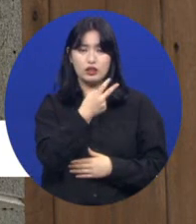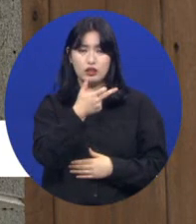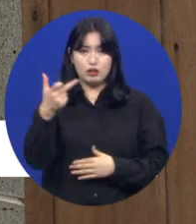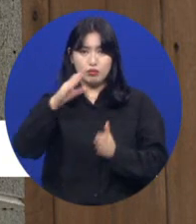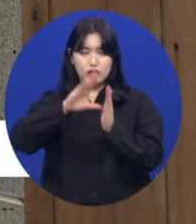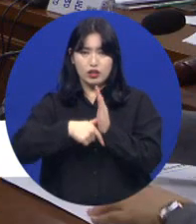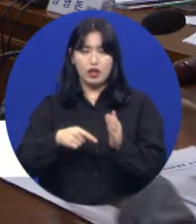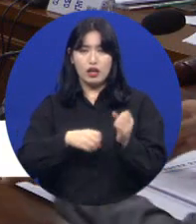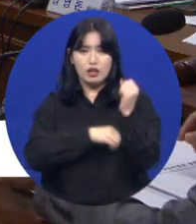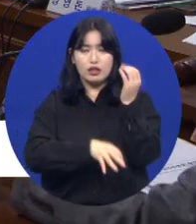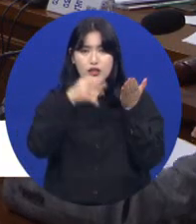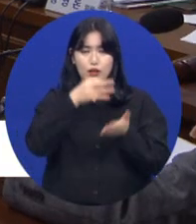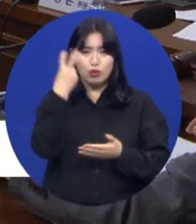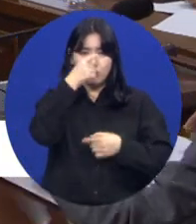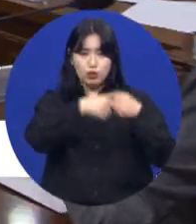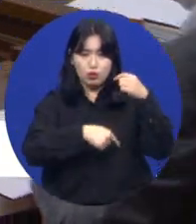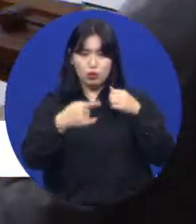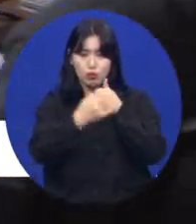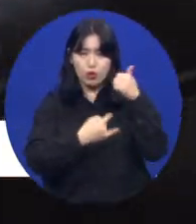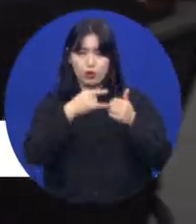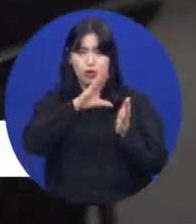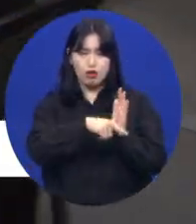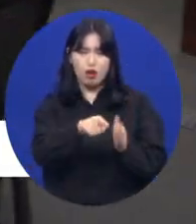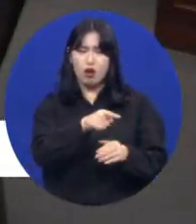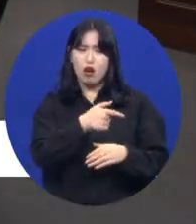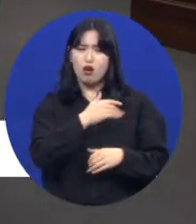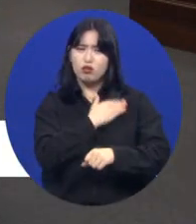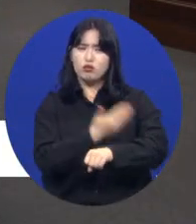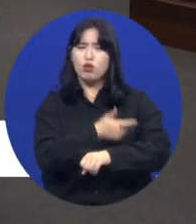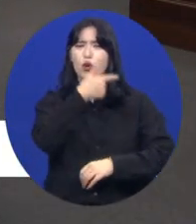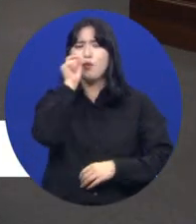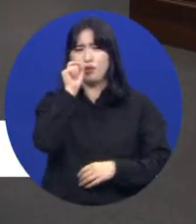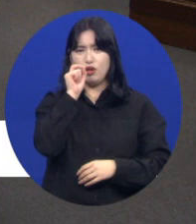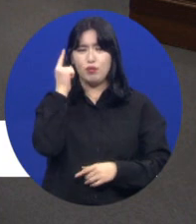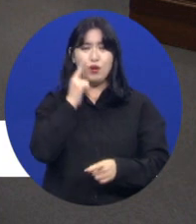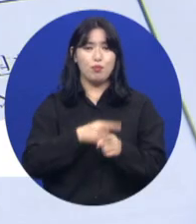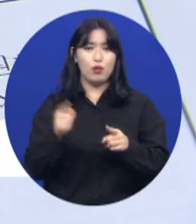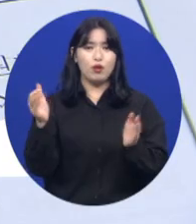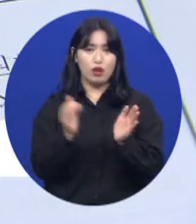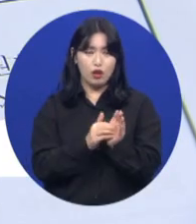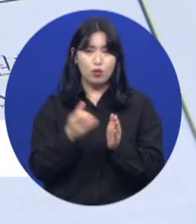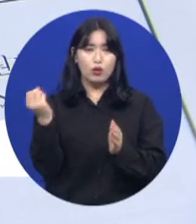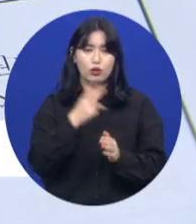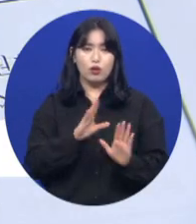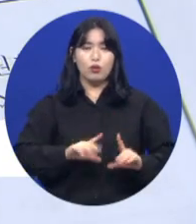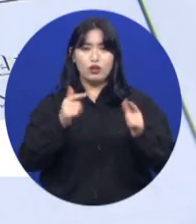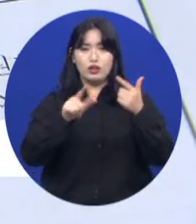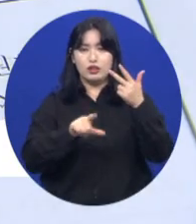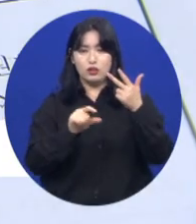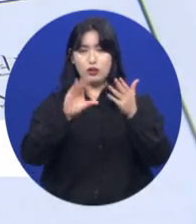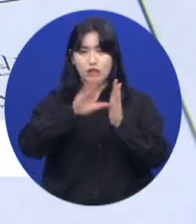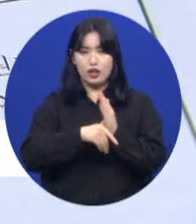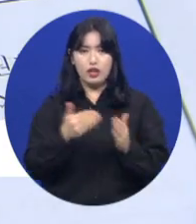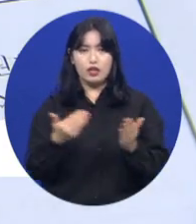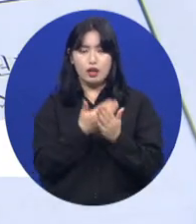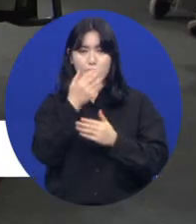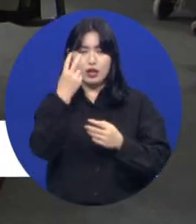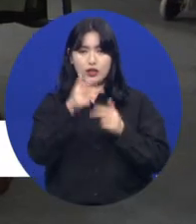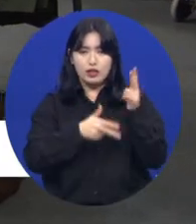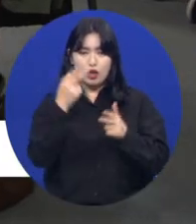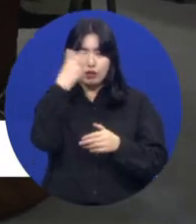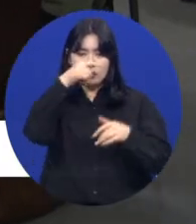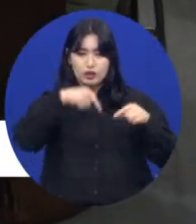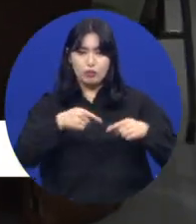2017년 자본검증위원회가 자본조달 능력이 미흡하다는 평가를 내린 데 이어 올해 7월에는